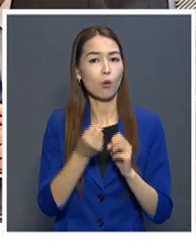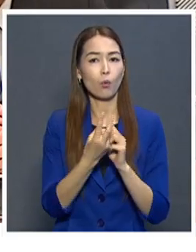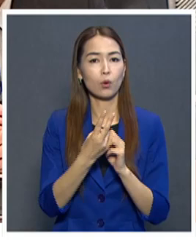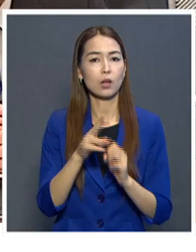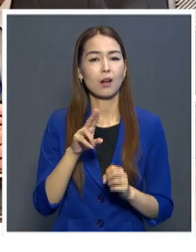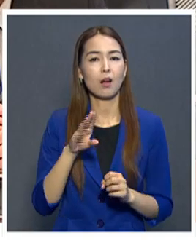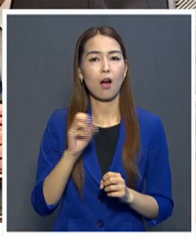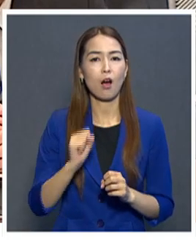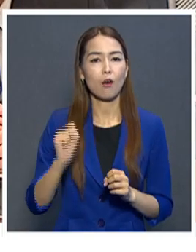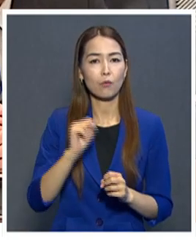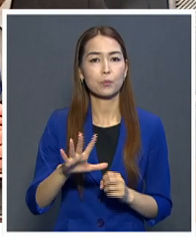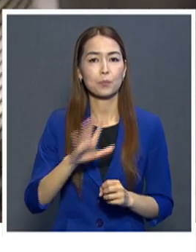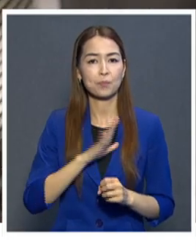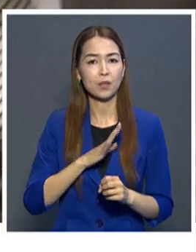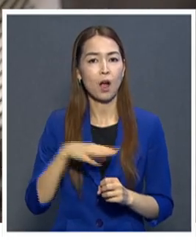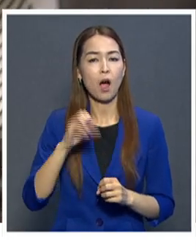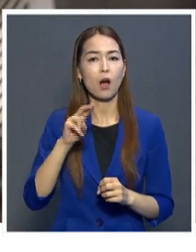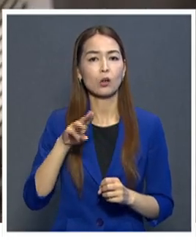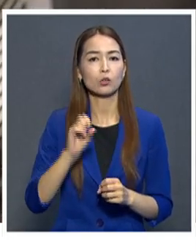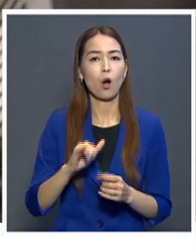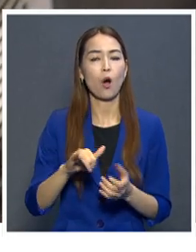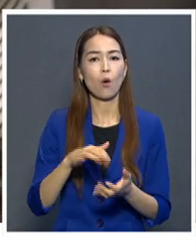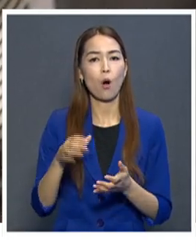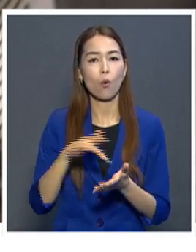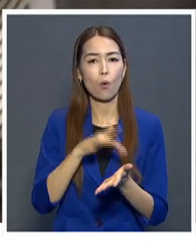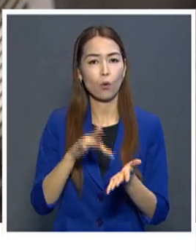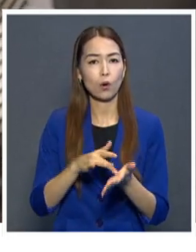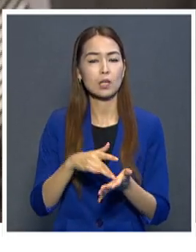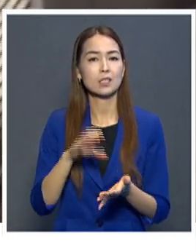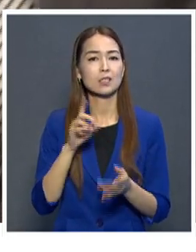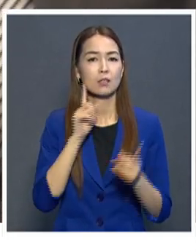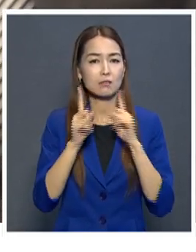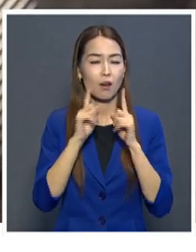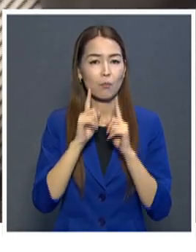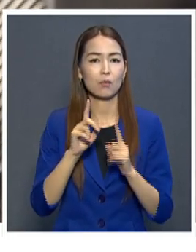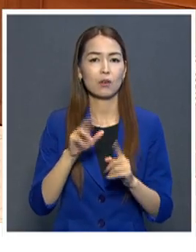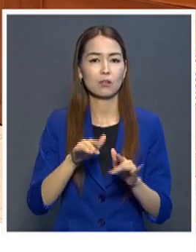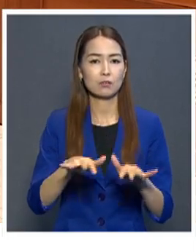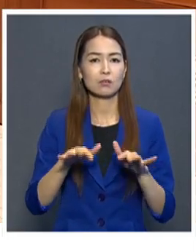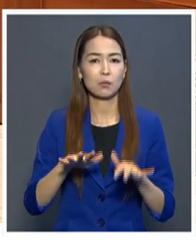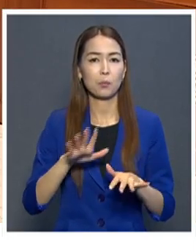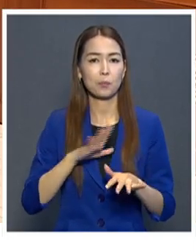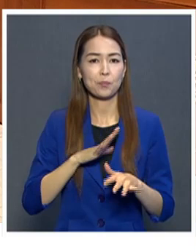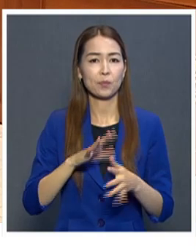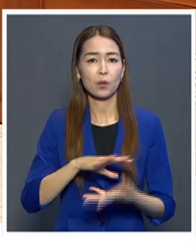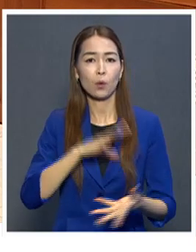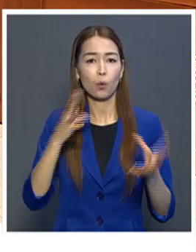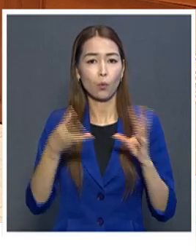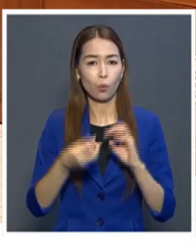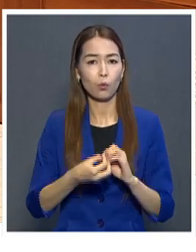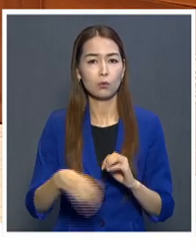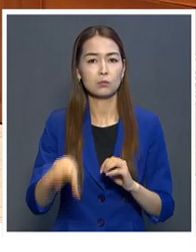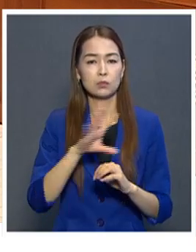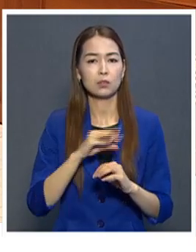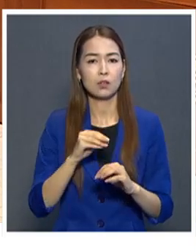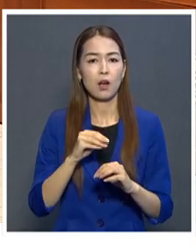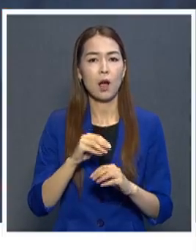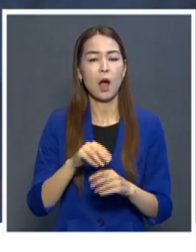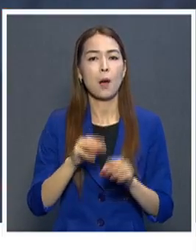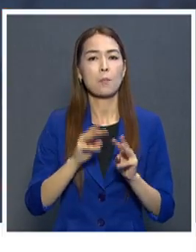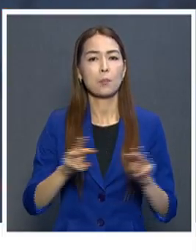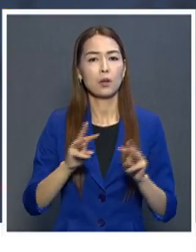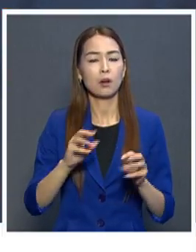Ақтау қаласында өткен 5-ші Каспий саммитінің қорытындысы бойынша көп қол жеткізілген уағдаластықтармен мемлекет